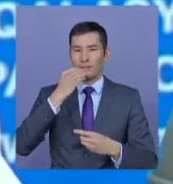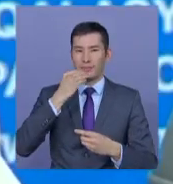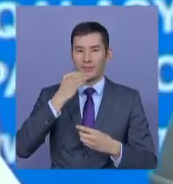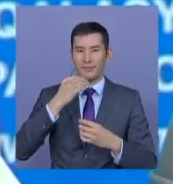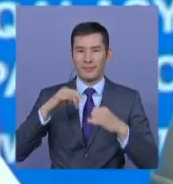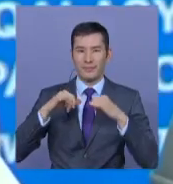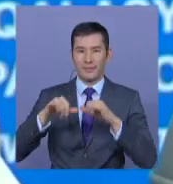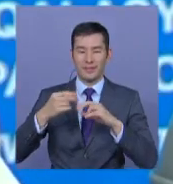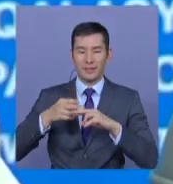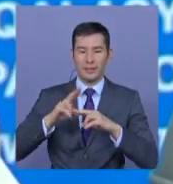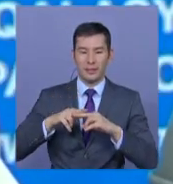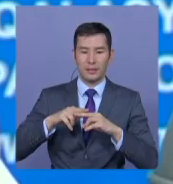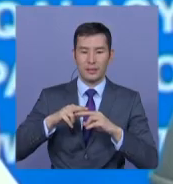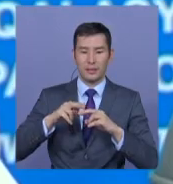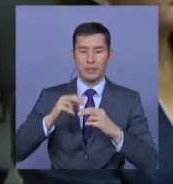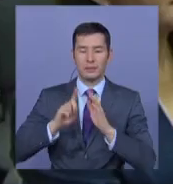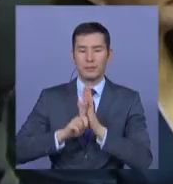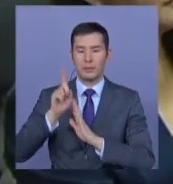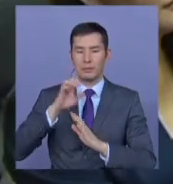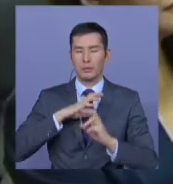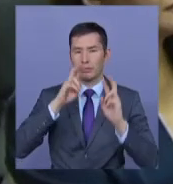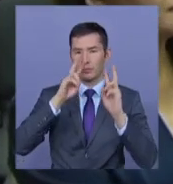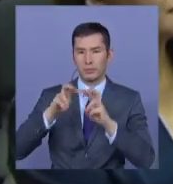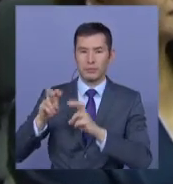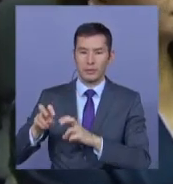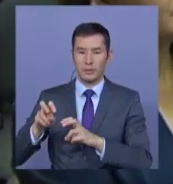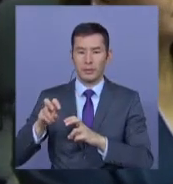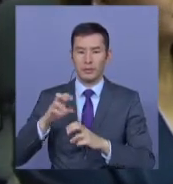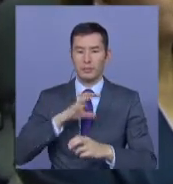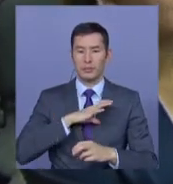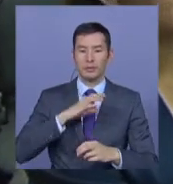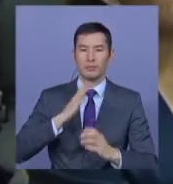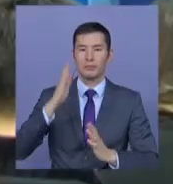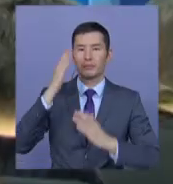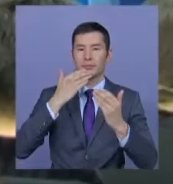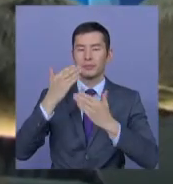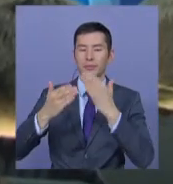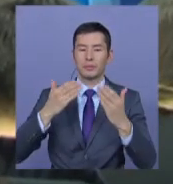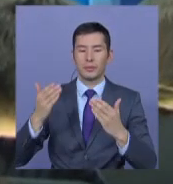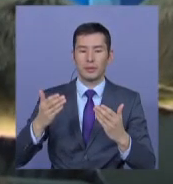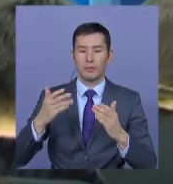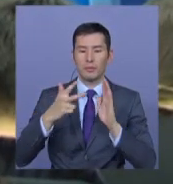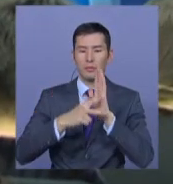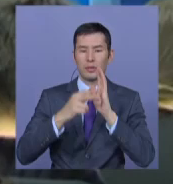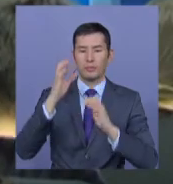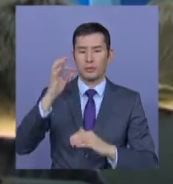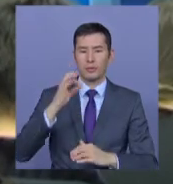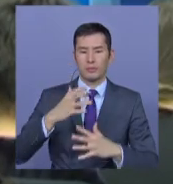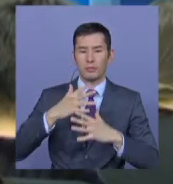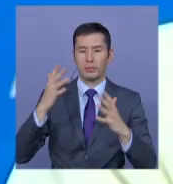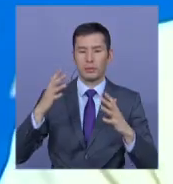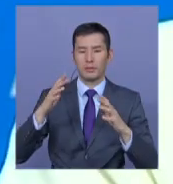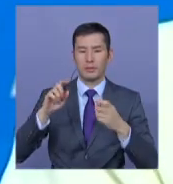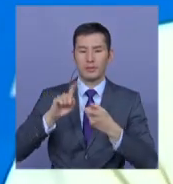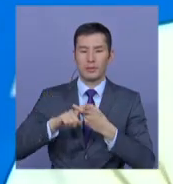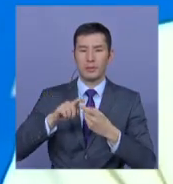ұсыныс жасап отыр. Оған арнайы жүргізілген зерттеу себеп болған. Яғни сауалнамаға қатысқан респонденттердің 80%-дан астамы жерлеу